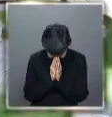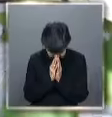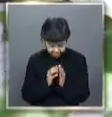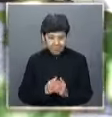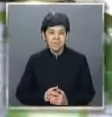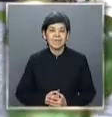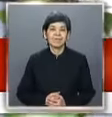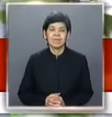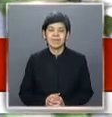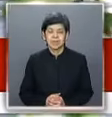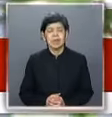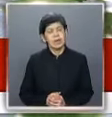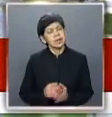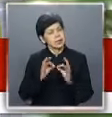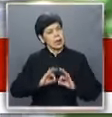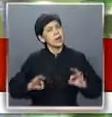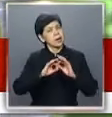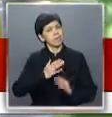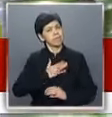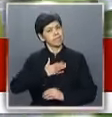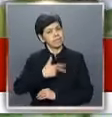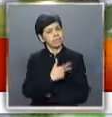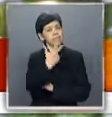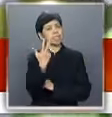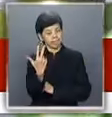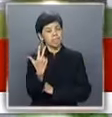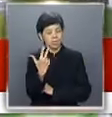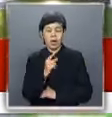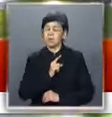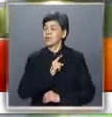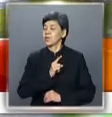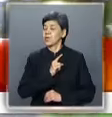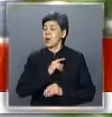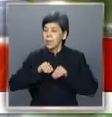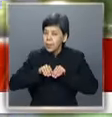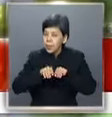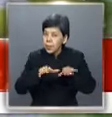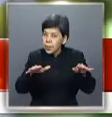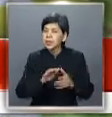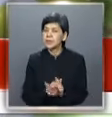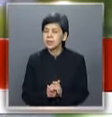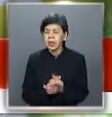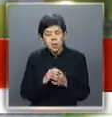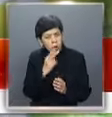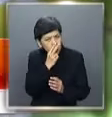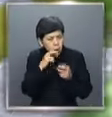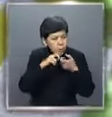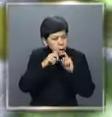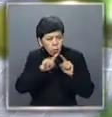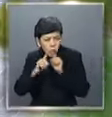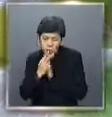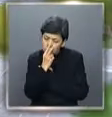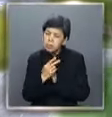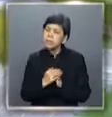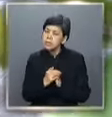สวัสดีค่ะคุณผู้ชมคะอีกหนึ่งบทบาทที่สำคัญในการทำหน้าที่สื่อสาธารณะของไทย PBS ก็คือการติดตามปัญหาต่